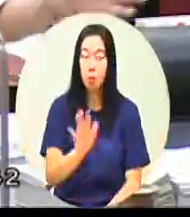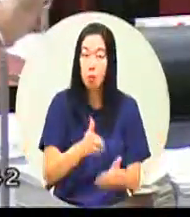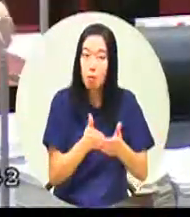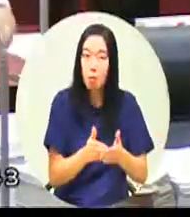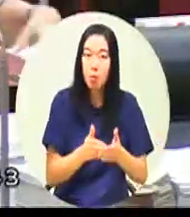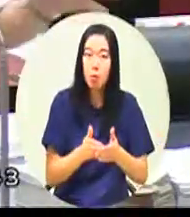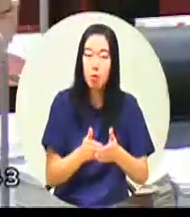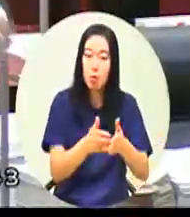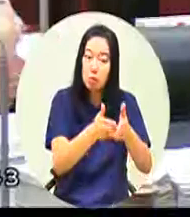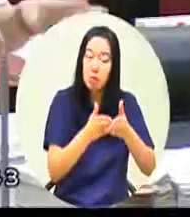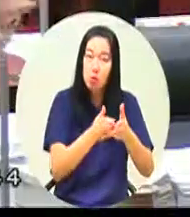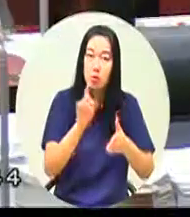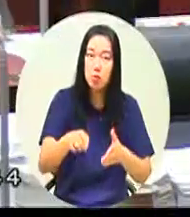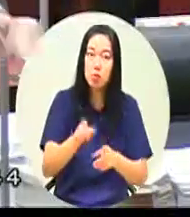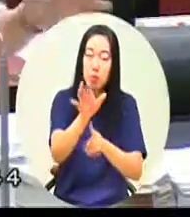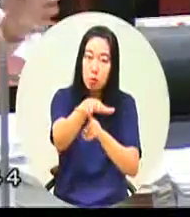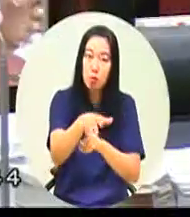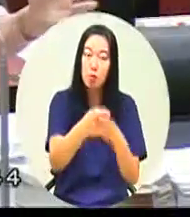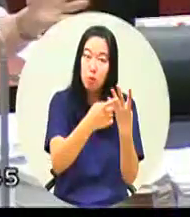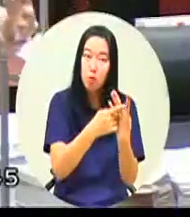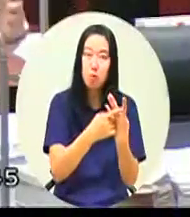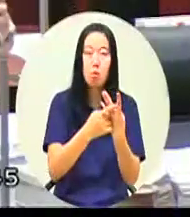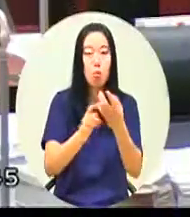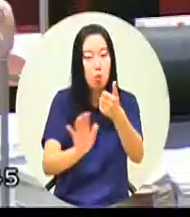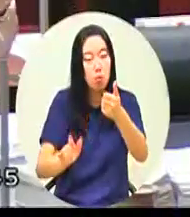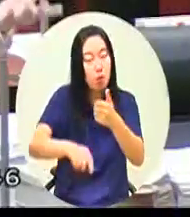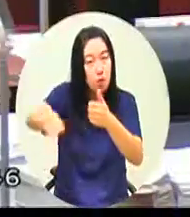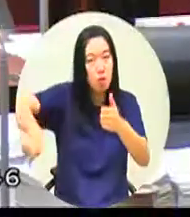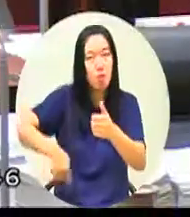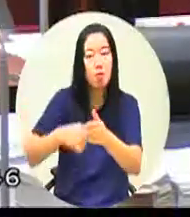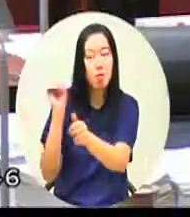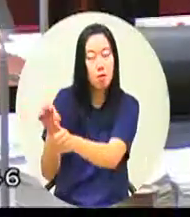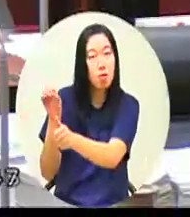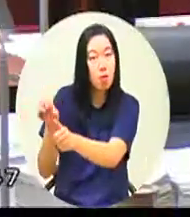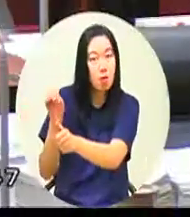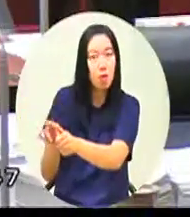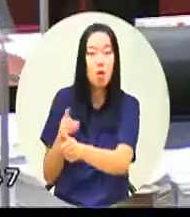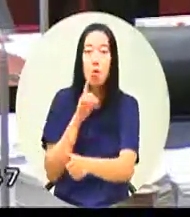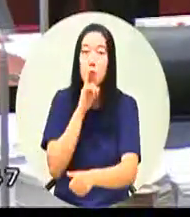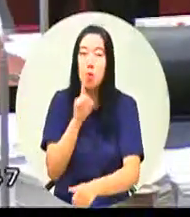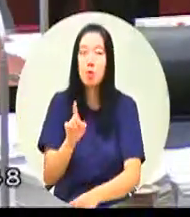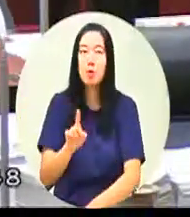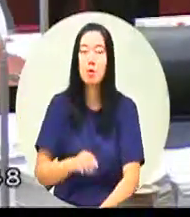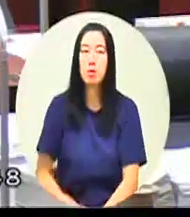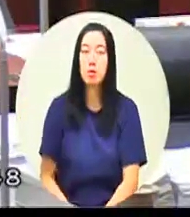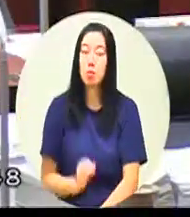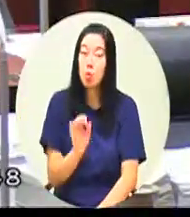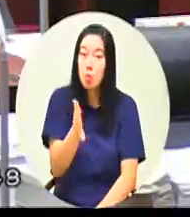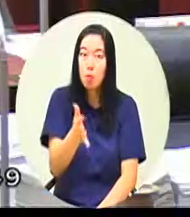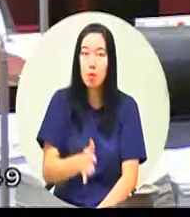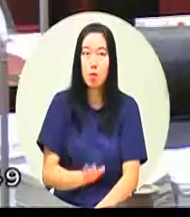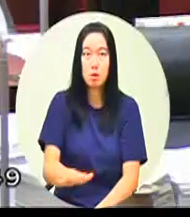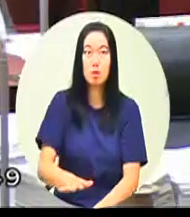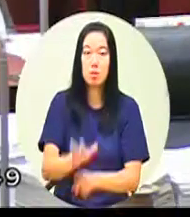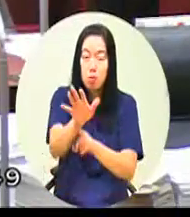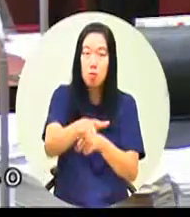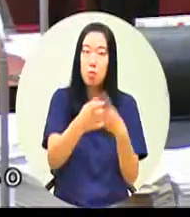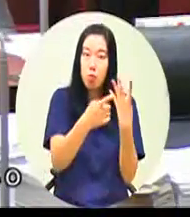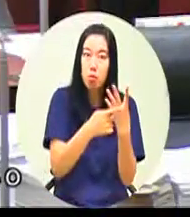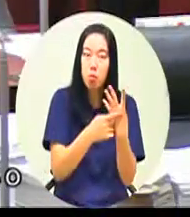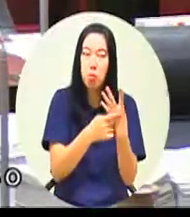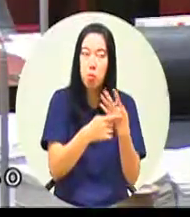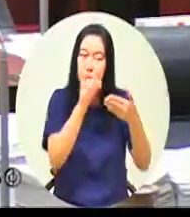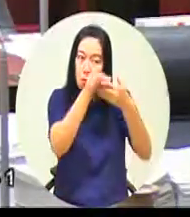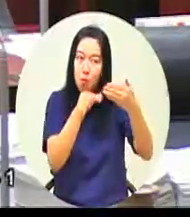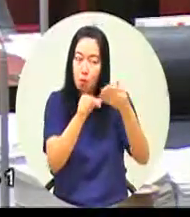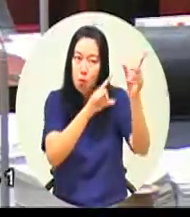总价迄个哦，农业人员这些对这些、哦、来跟他们讲一下，因为一现在那个农业的标准就是灾害